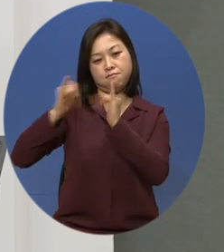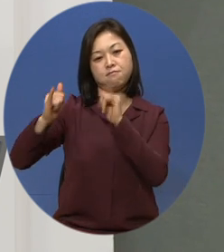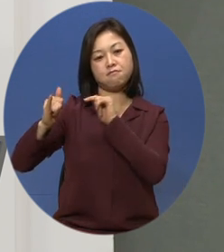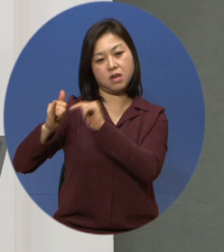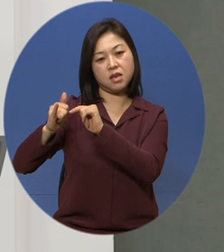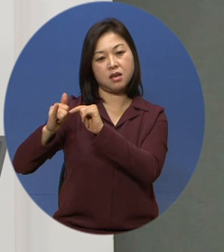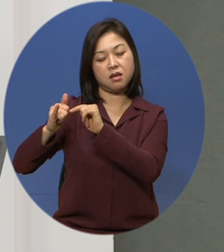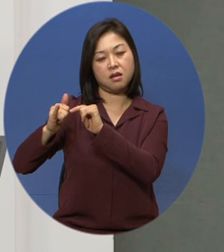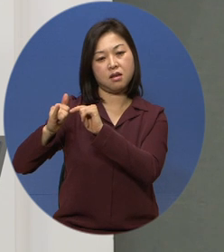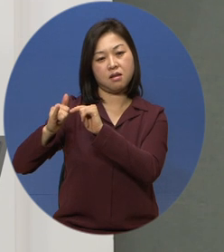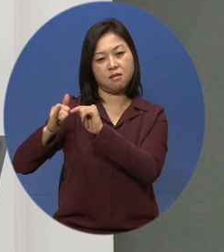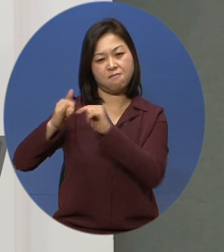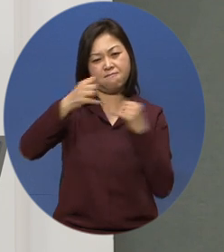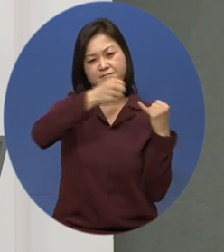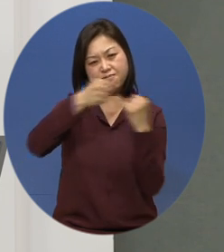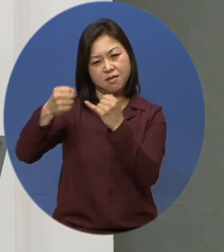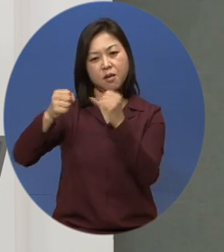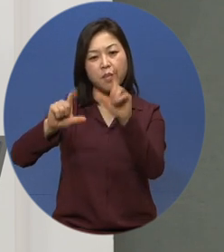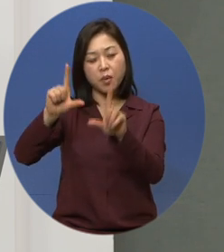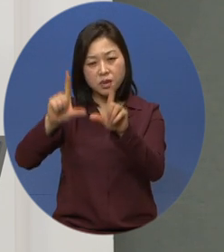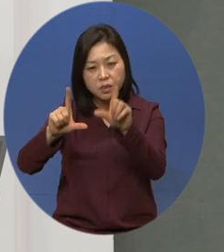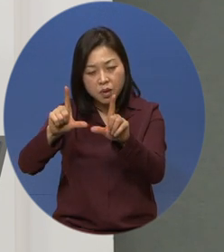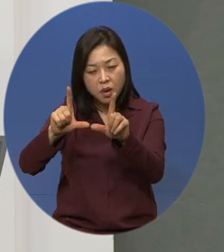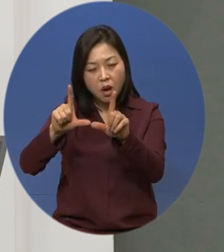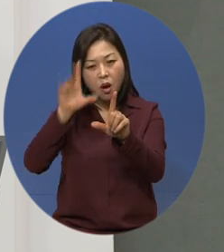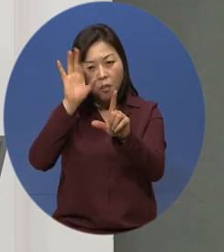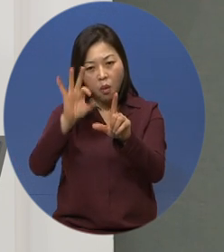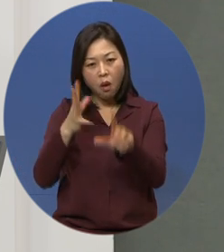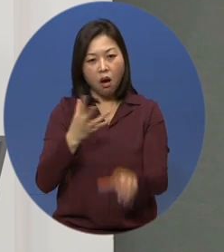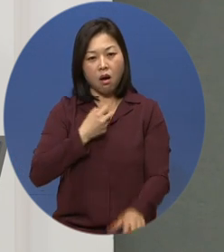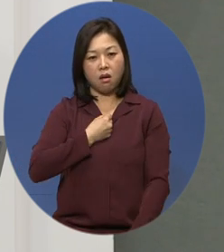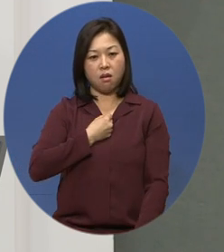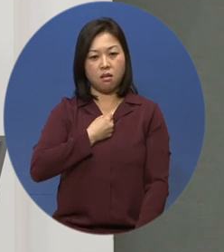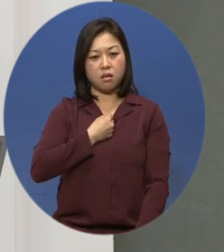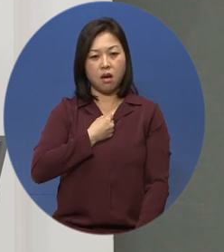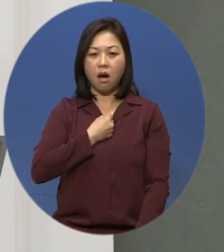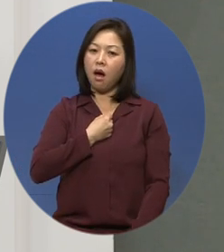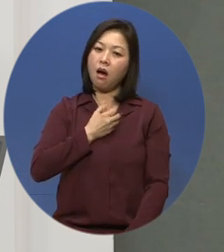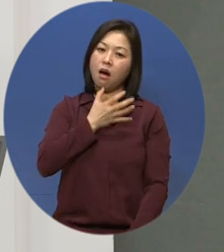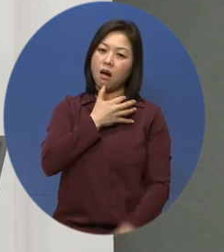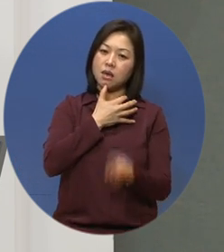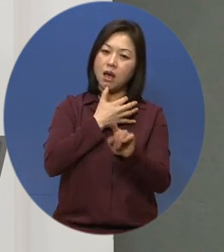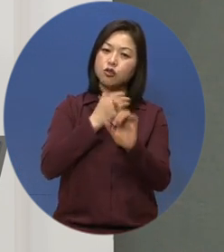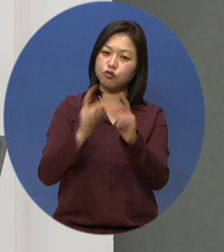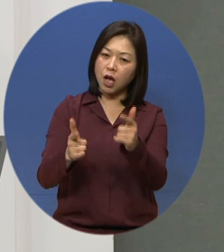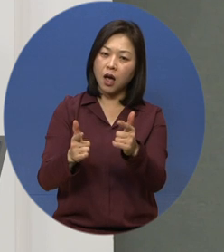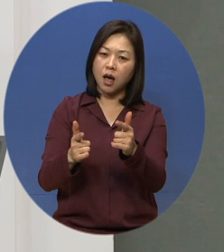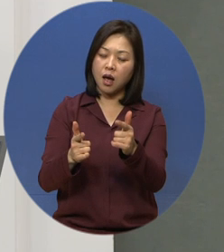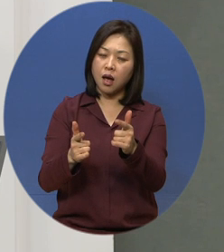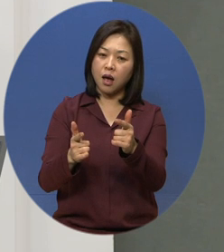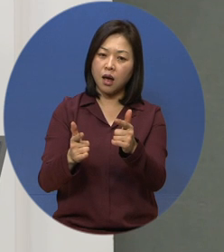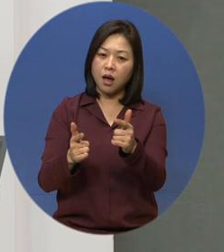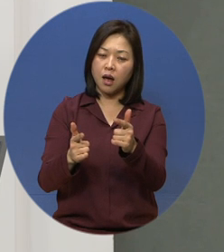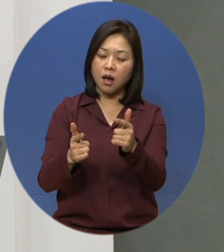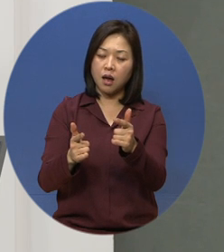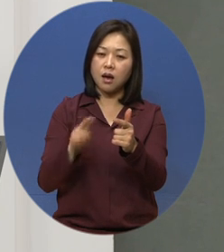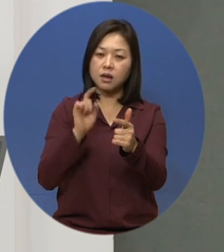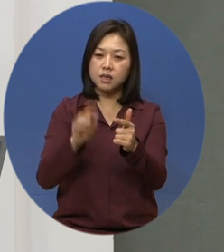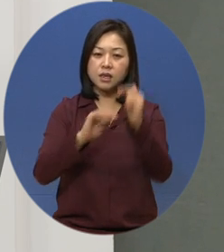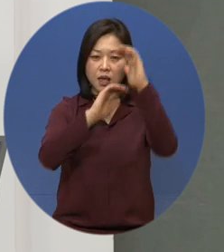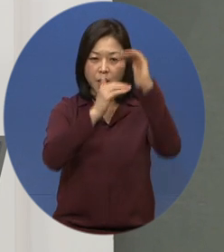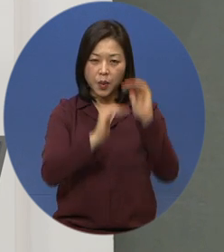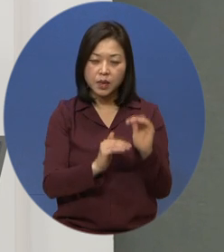군인이 끌고 가는 그 모습에 충격을 받아서 아이 아니구나 그래서 이